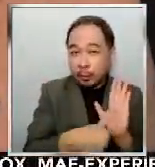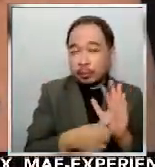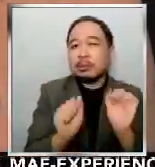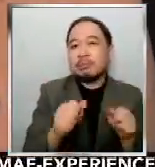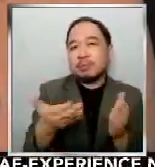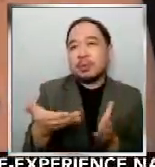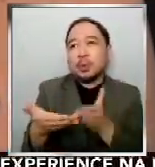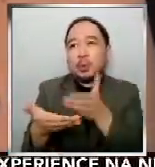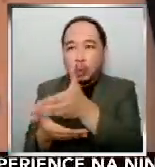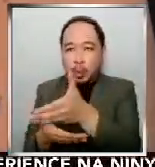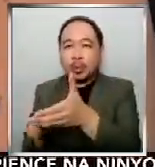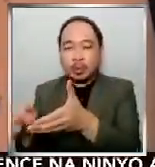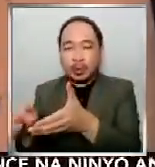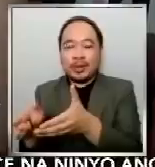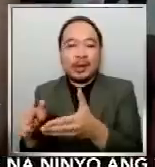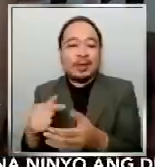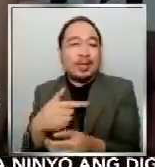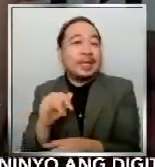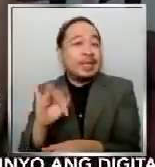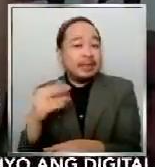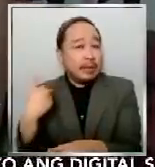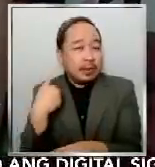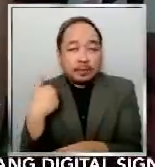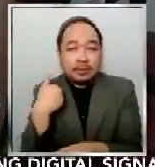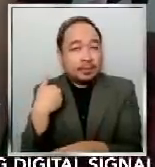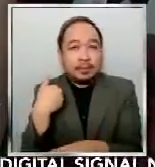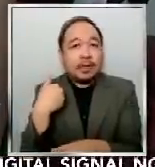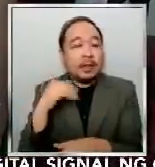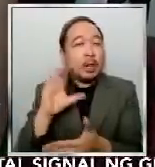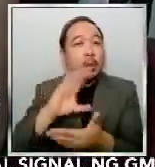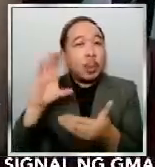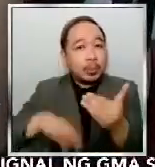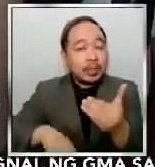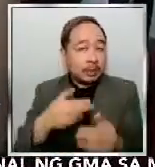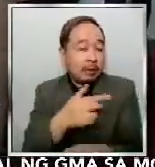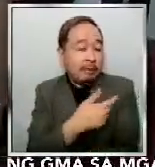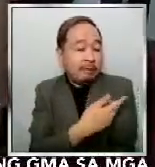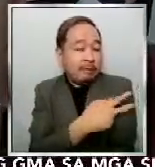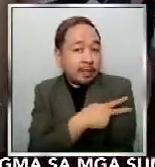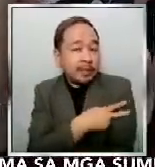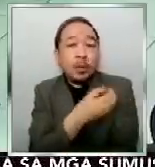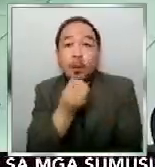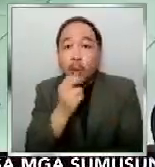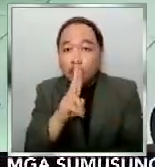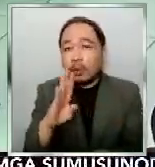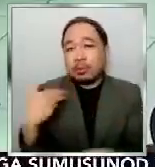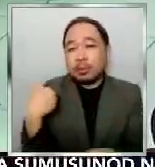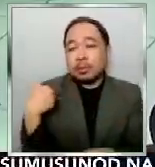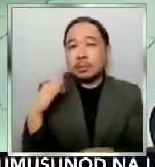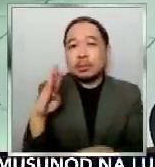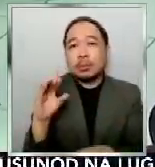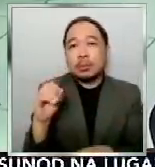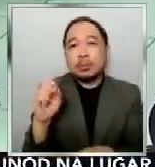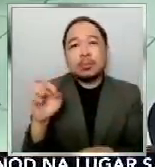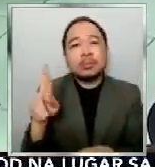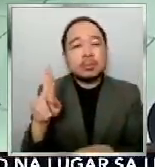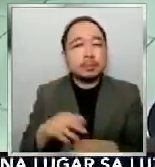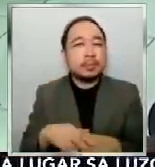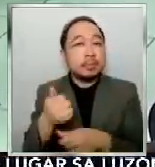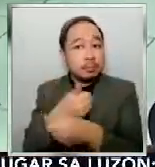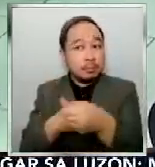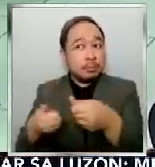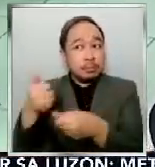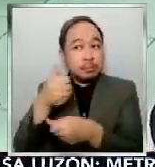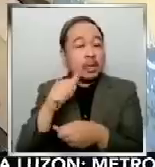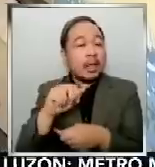o kailangan kumpletuhin ang primary doses ng bakuna. Ayon kay Health Undersecretary Maria Rosario Berhere, pinayagan ng COMELEC ang paglalagay ng vaccination